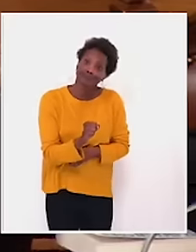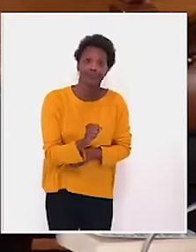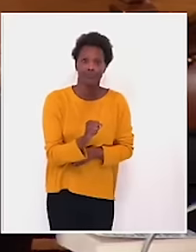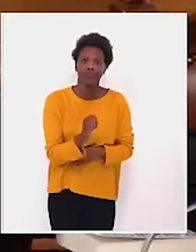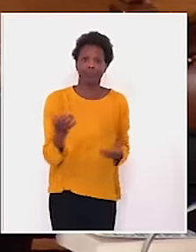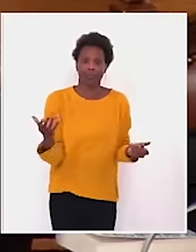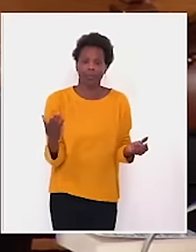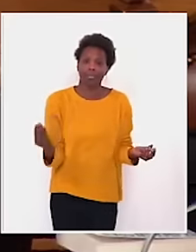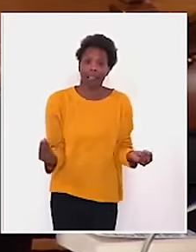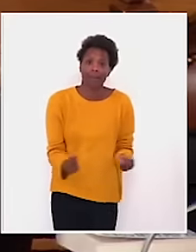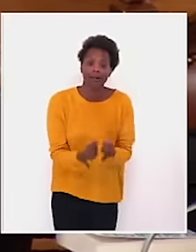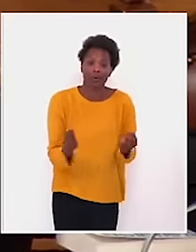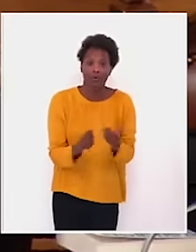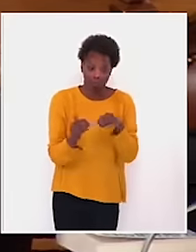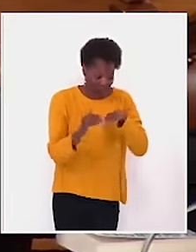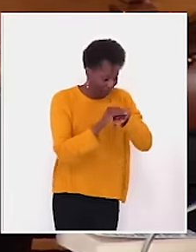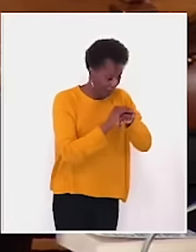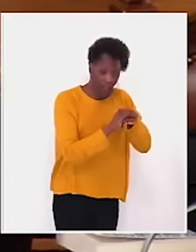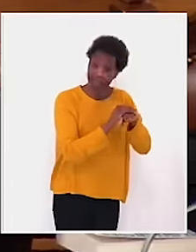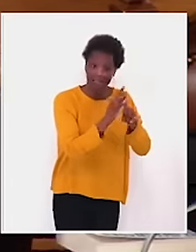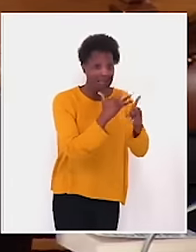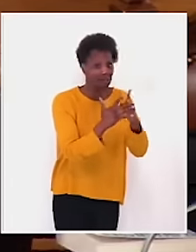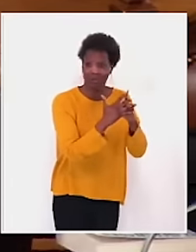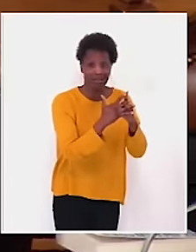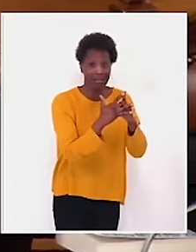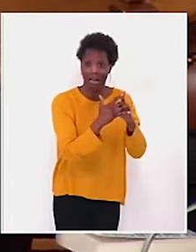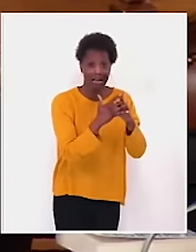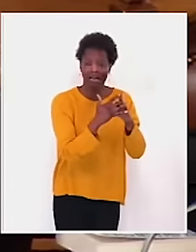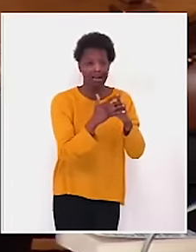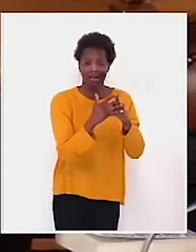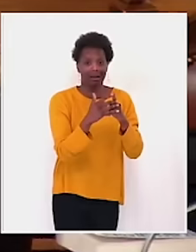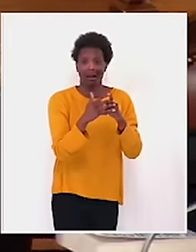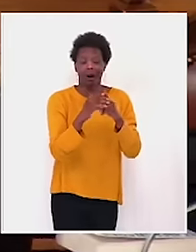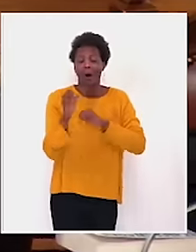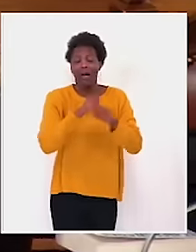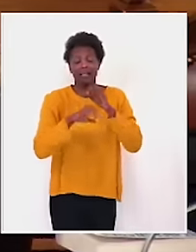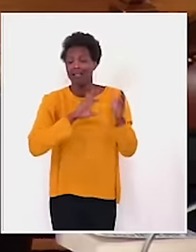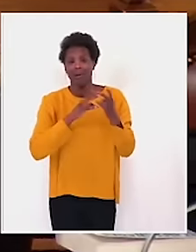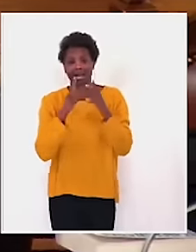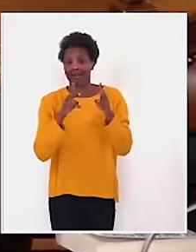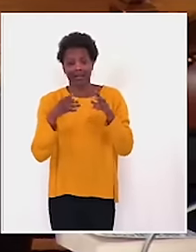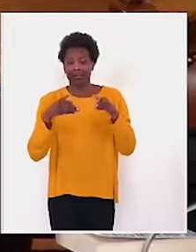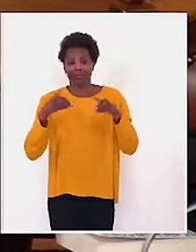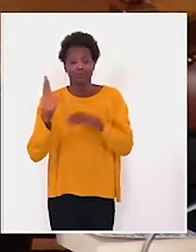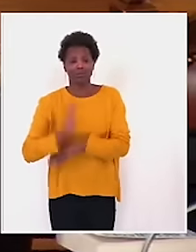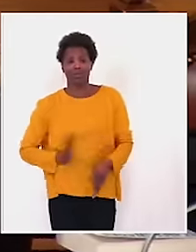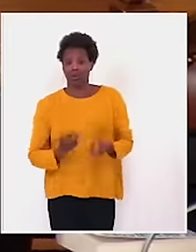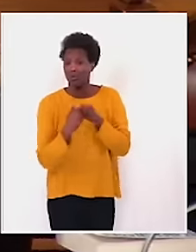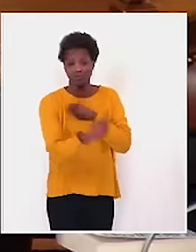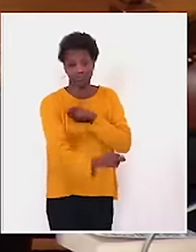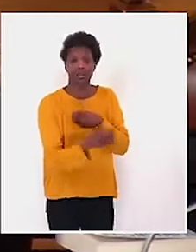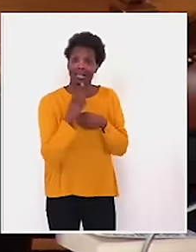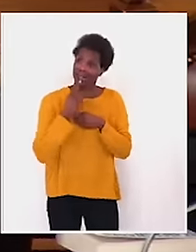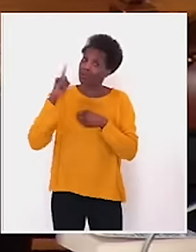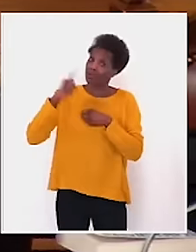sur une politique véritablement sociale qui est mise en œuvre par la ville de Bordeaux. Merci. Mais voilà, mais ça mérite, là aussi, oui. Des réflexions, des discussions.